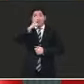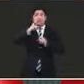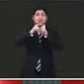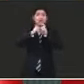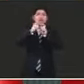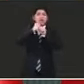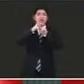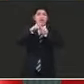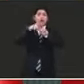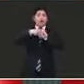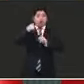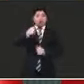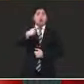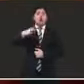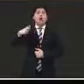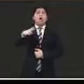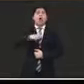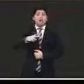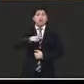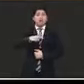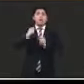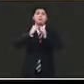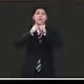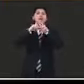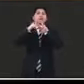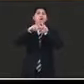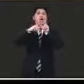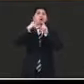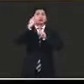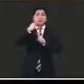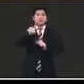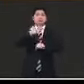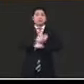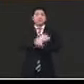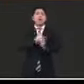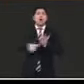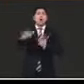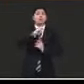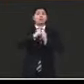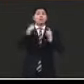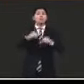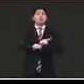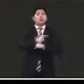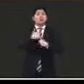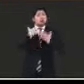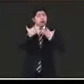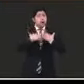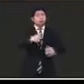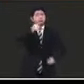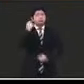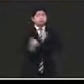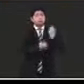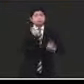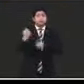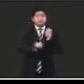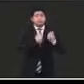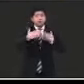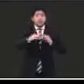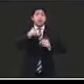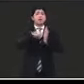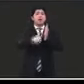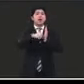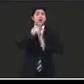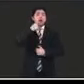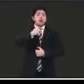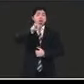ülkemizdeki Alevi Bektaşi vatandaşlarımız için Uzunca bir süredir hazırlıklarını yürüttüğümüz tarihi